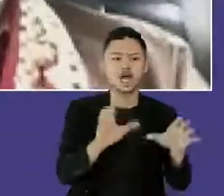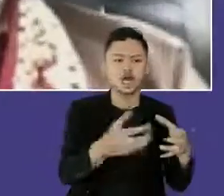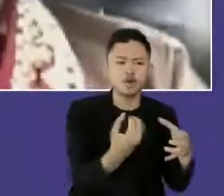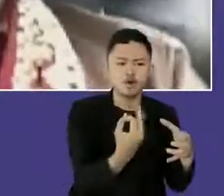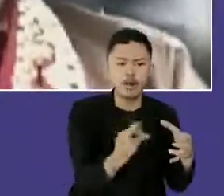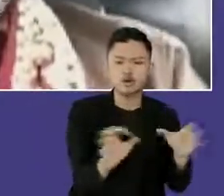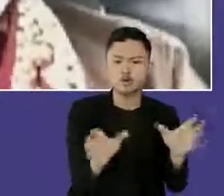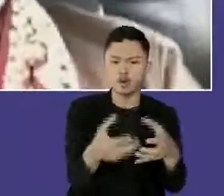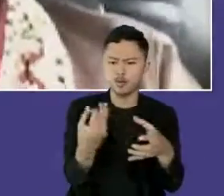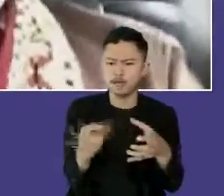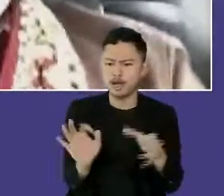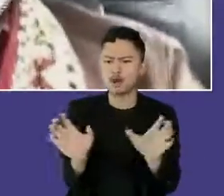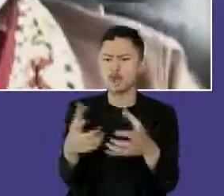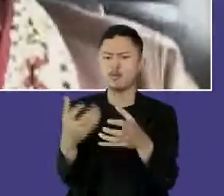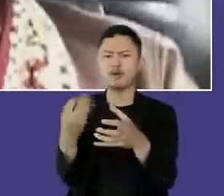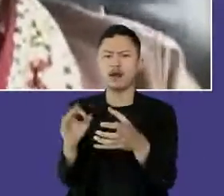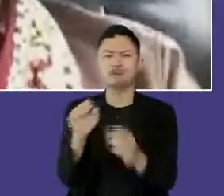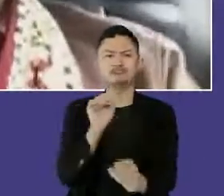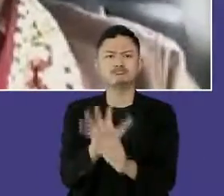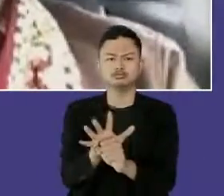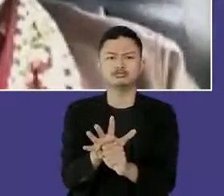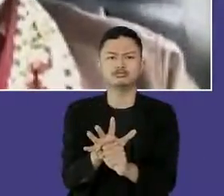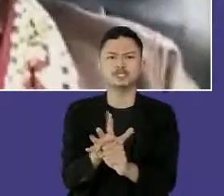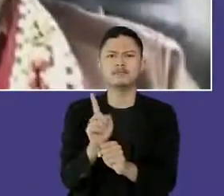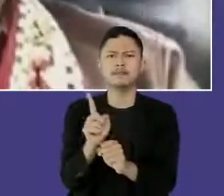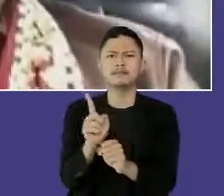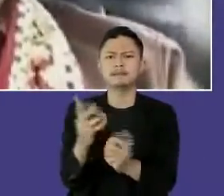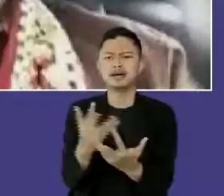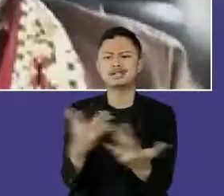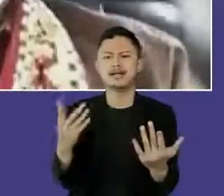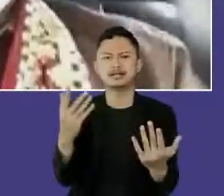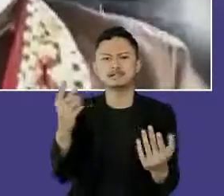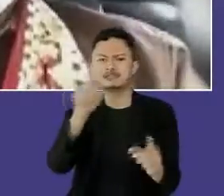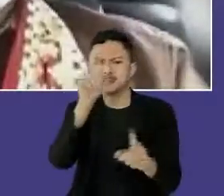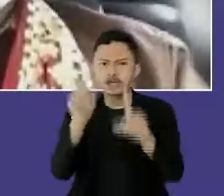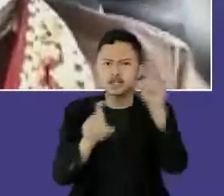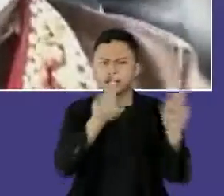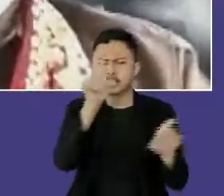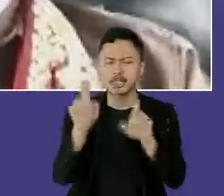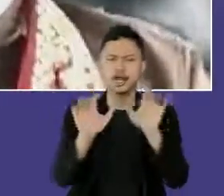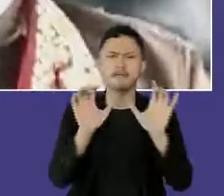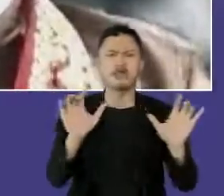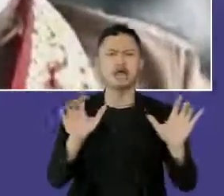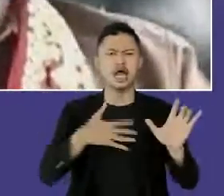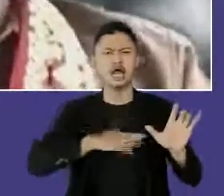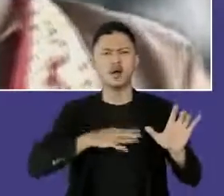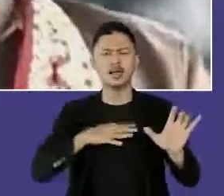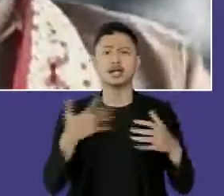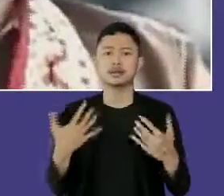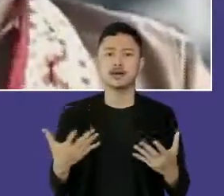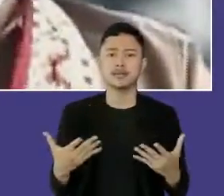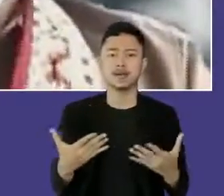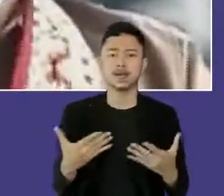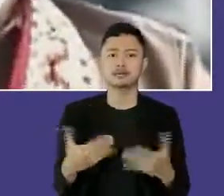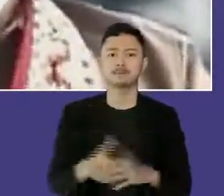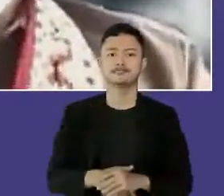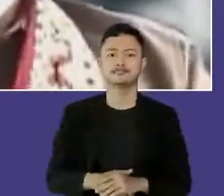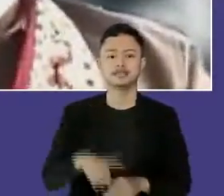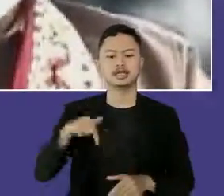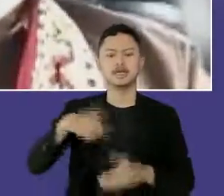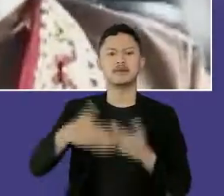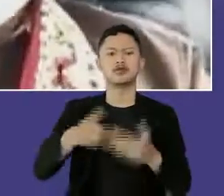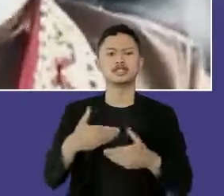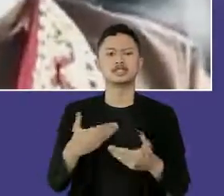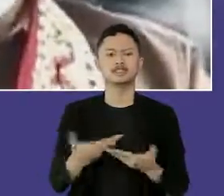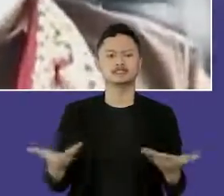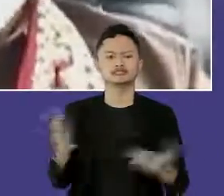kluster-kluster akibat pembukaan tempat pariwisata, karena banyak sekali pertanyaan-pertanyaan yang masuk, Pak Menteri. Bagaimana persiapan sampai